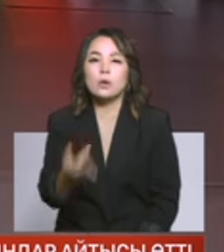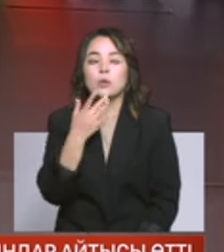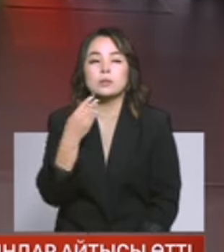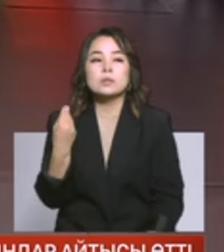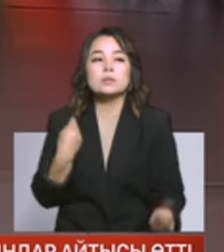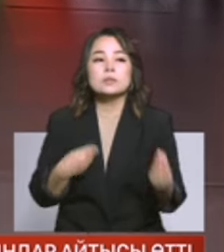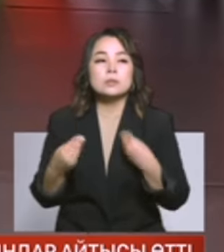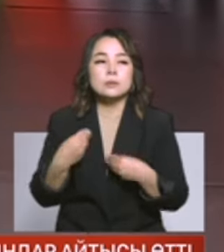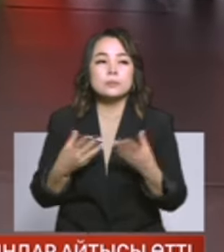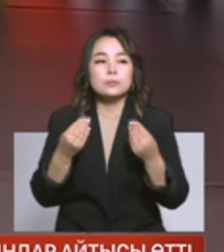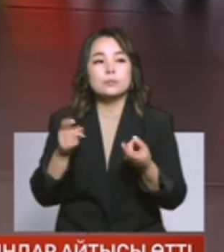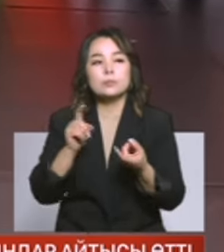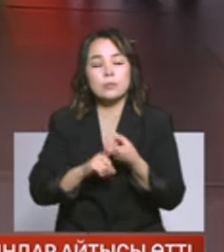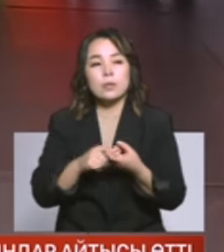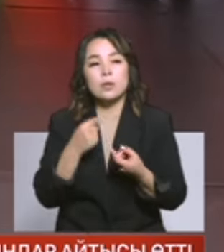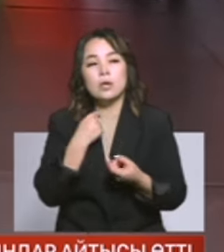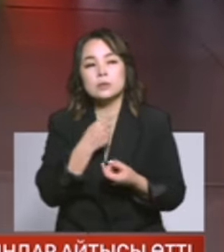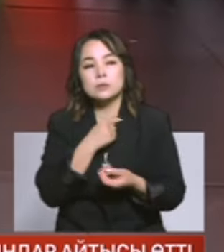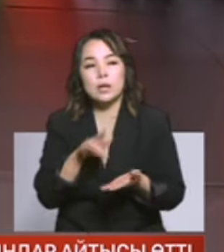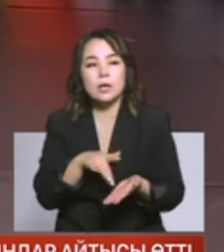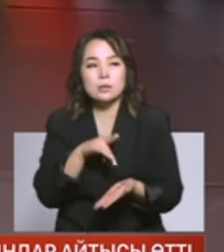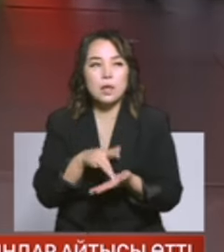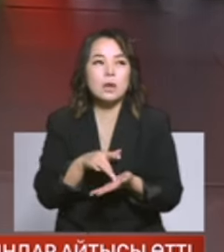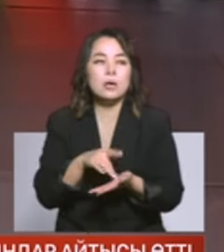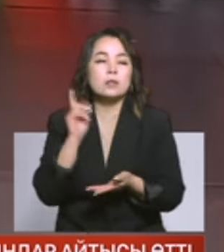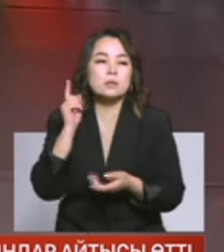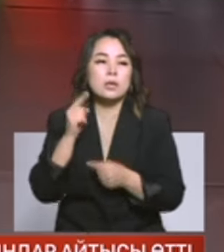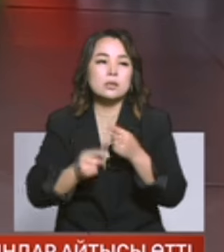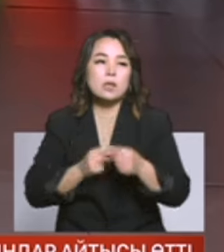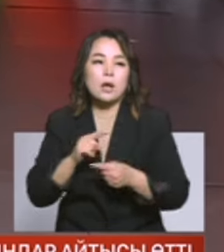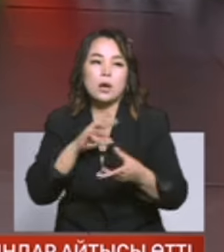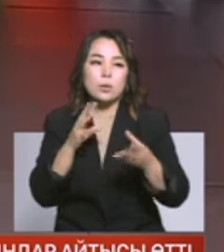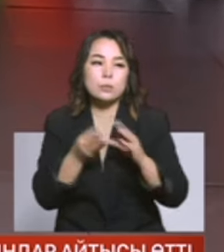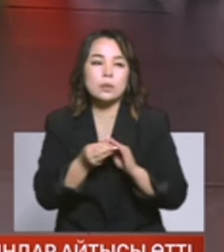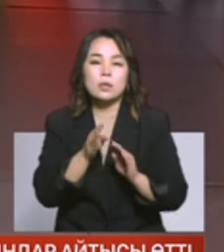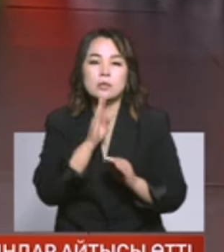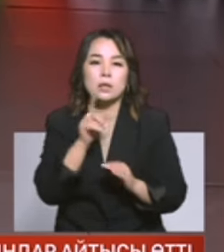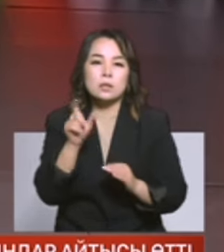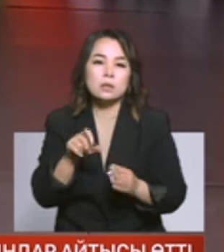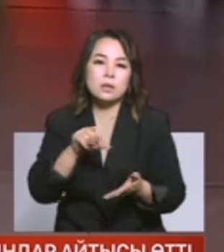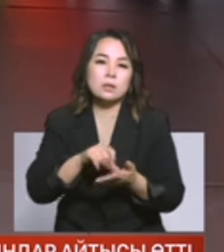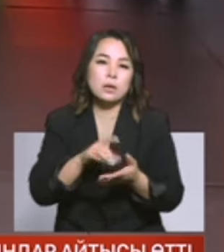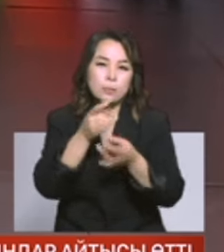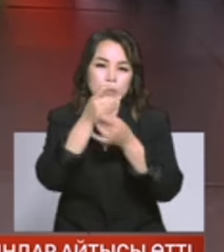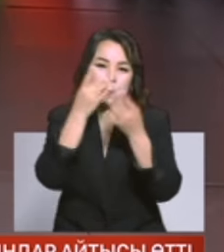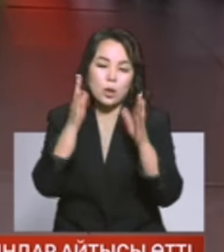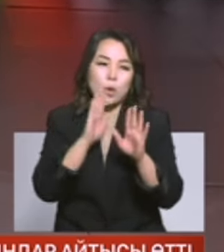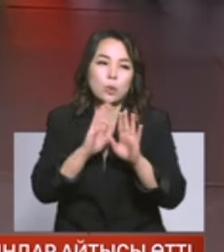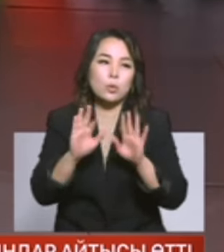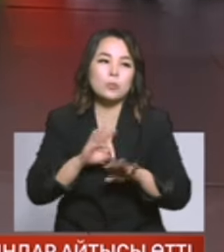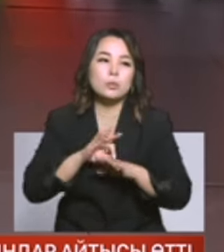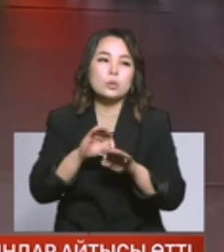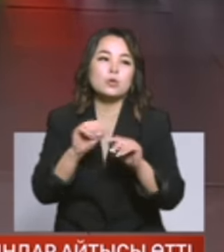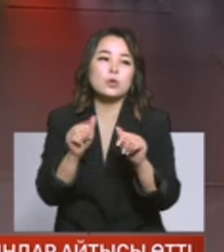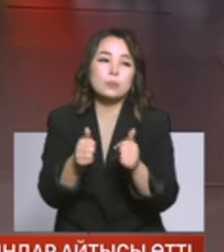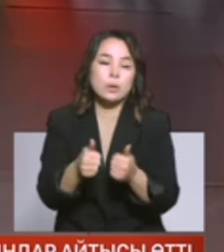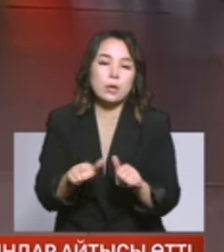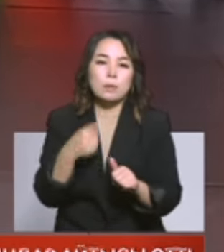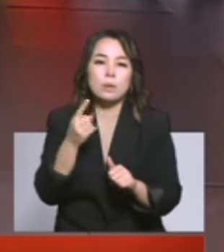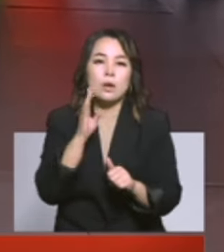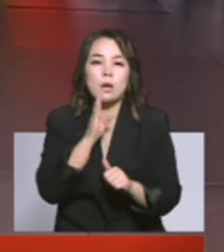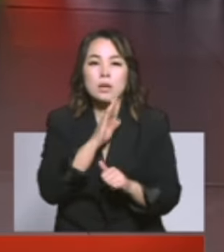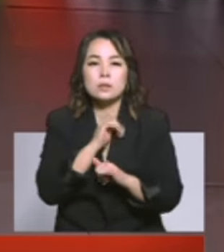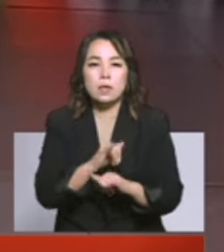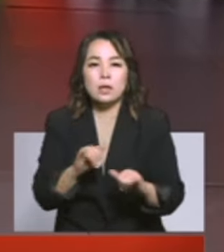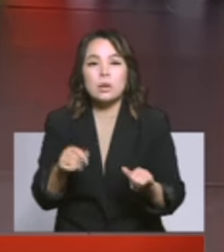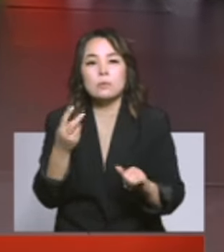Ұлттық киім күніне орай Талдықорғанда ғасырлар бойы қалыптасқан Қызай мәдениетінің көрмесі ұйымдастырылды. Бір анадан